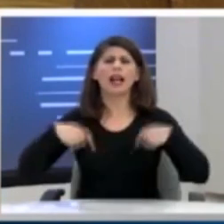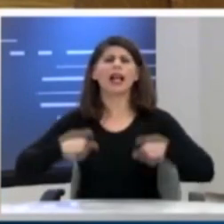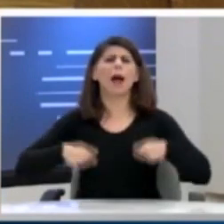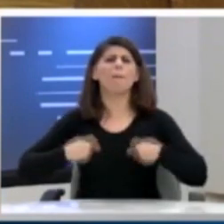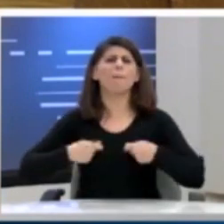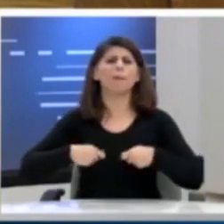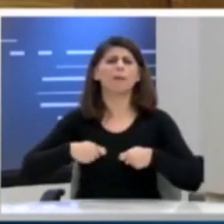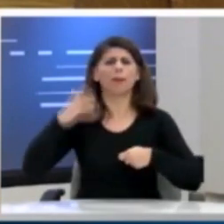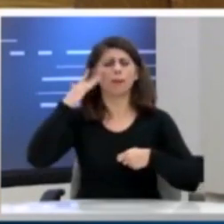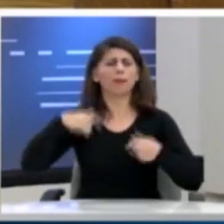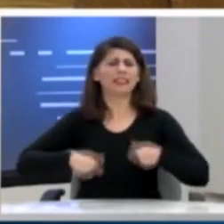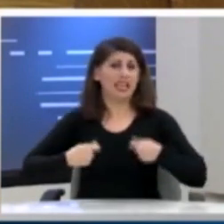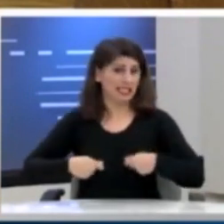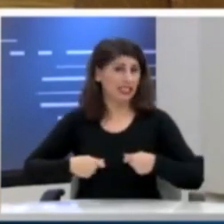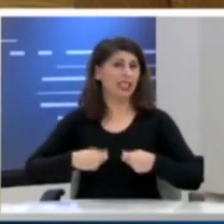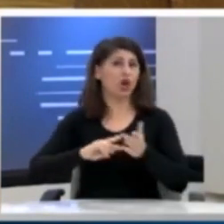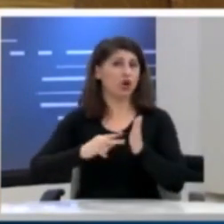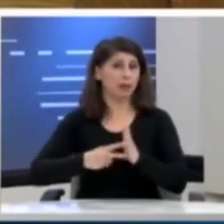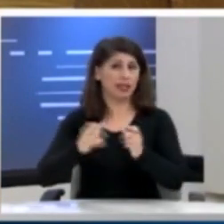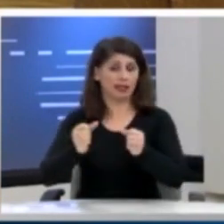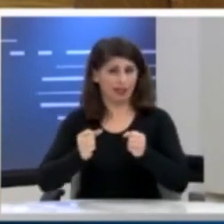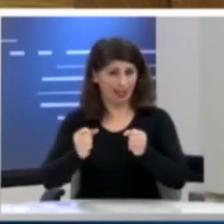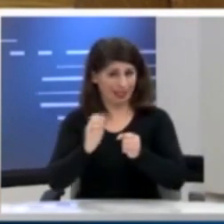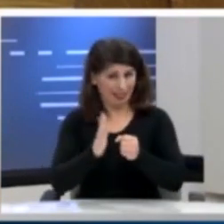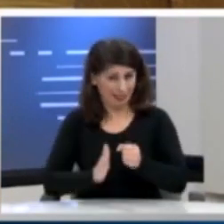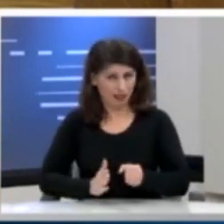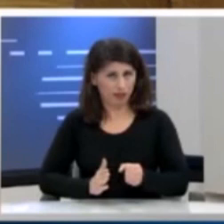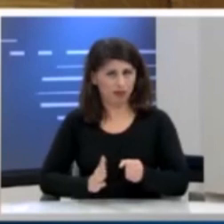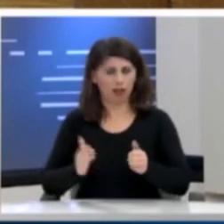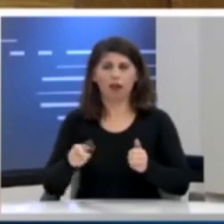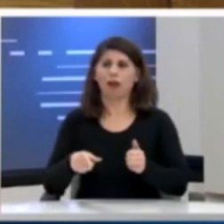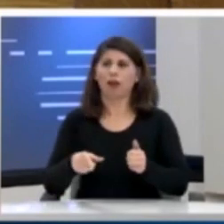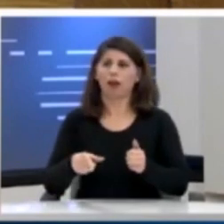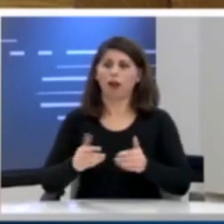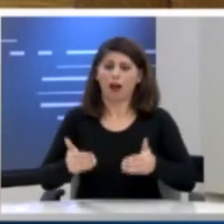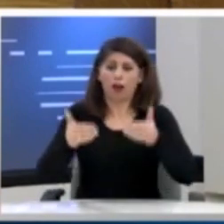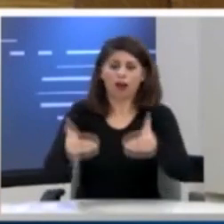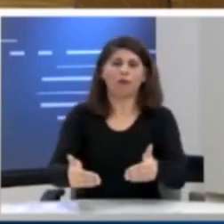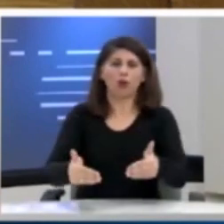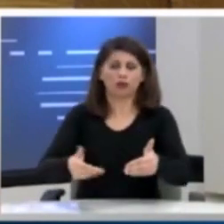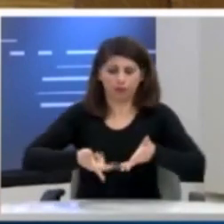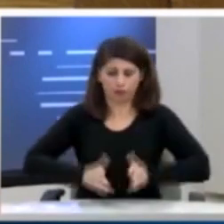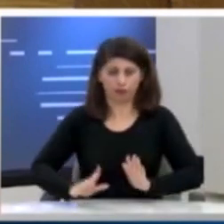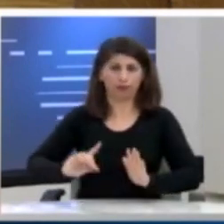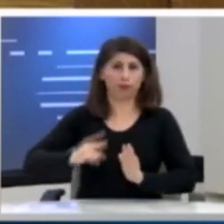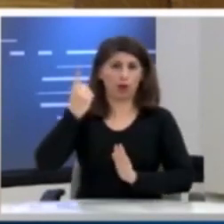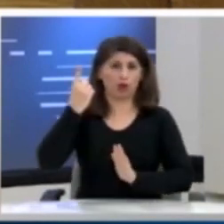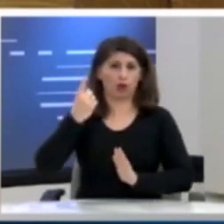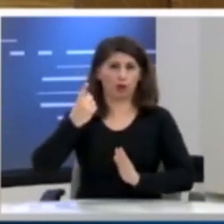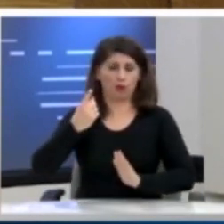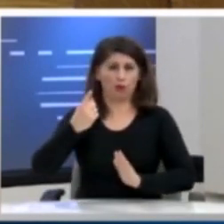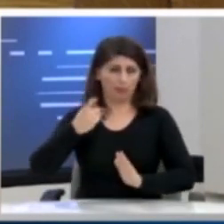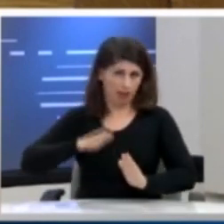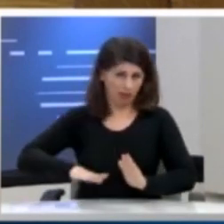κρίσης ενισχύθηκε η τάση αναβολής απόκτησης πρώτου παιδιού σε ακόμα μεγαλύτερη